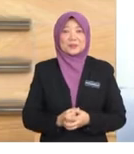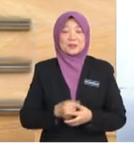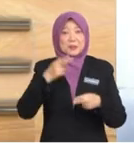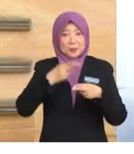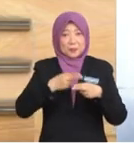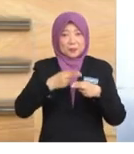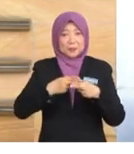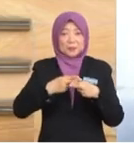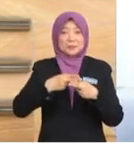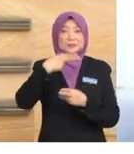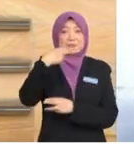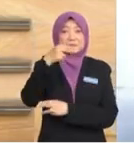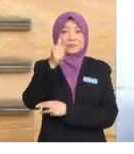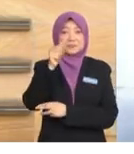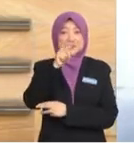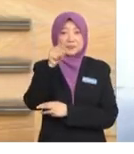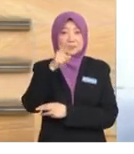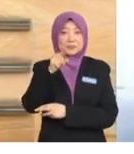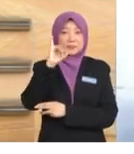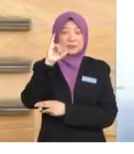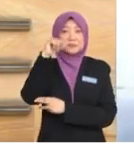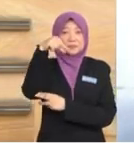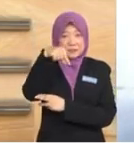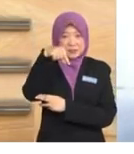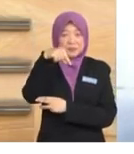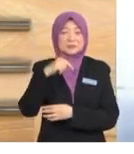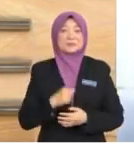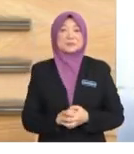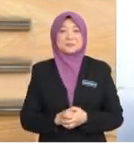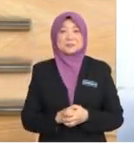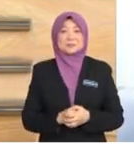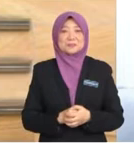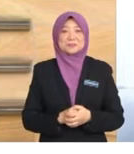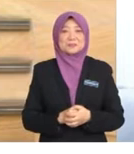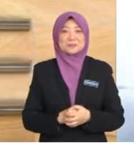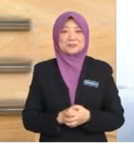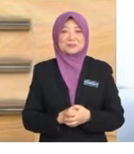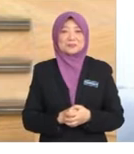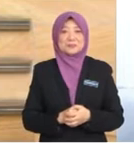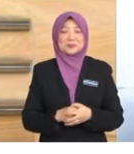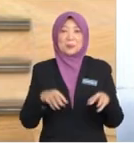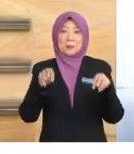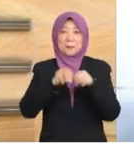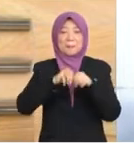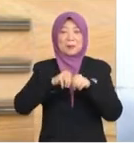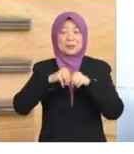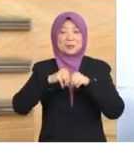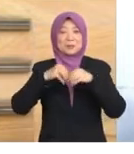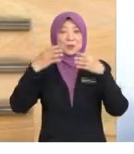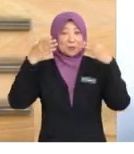Nama saya Haziq bin Hazli. Boleh panggil saya Haziq. Wow, adik kita pakai macam chef lah, cikgu.